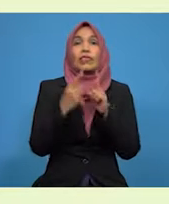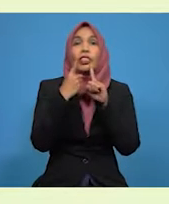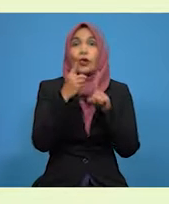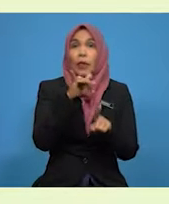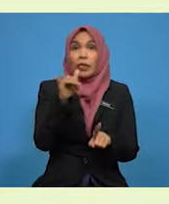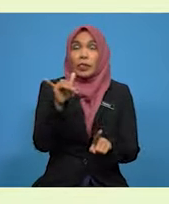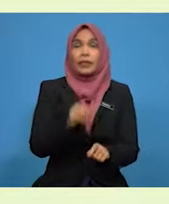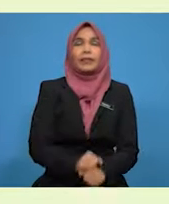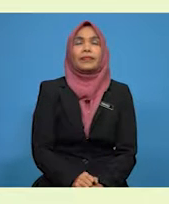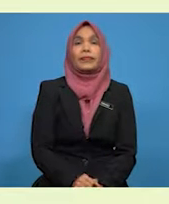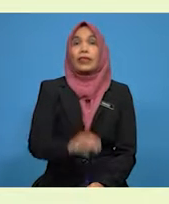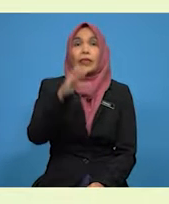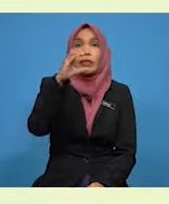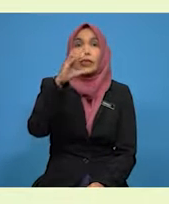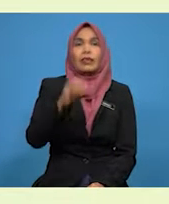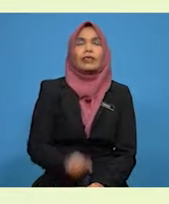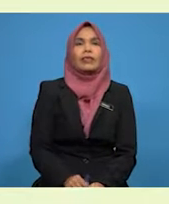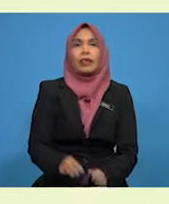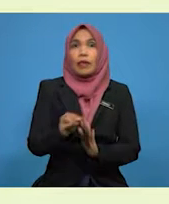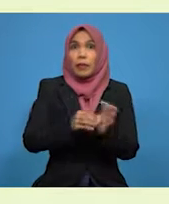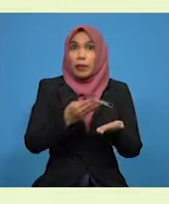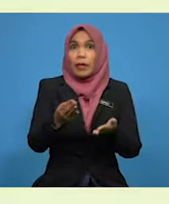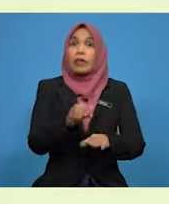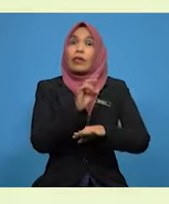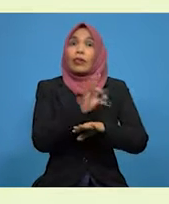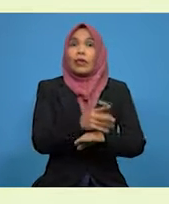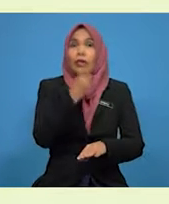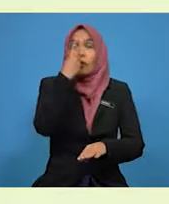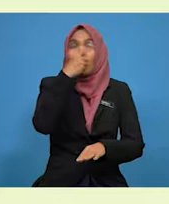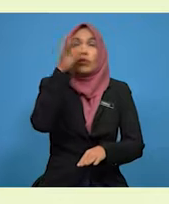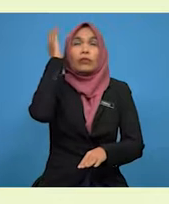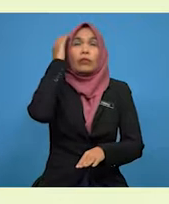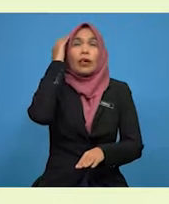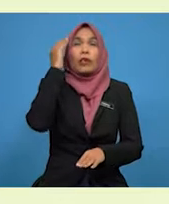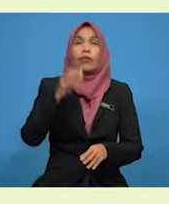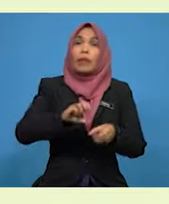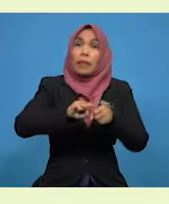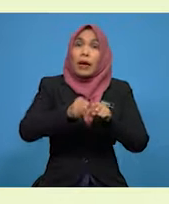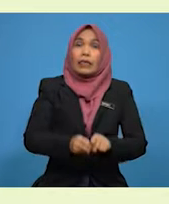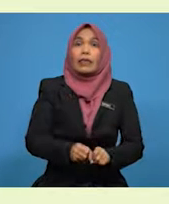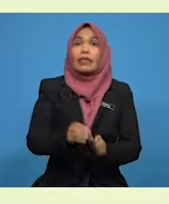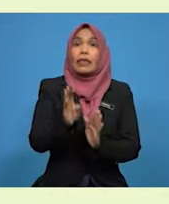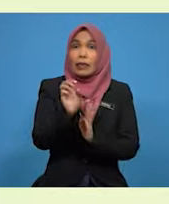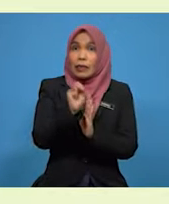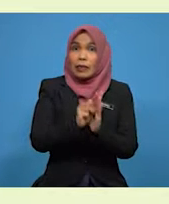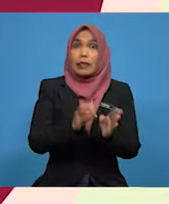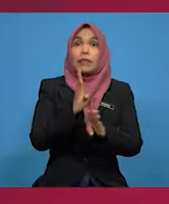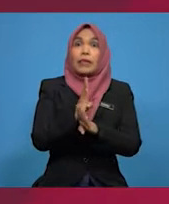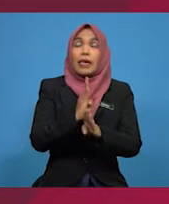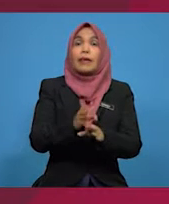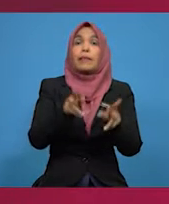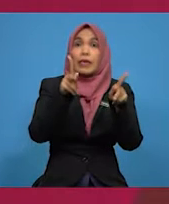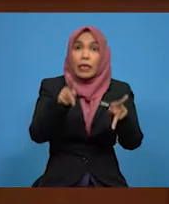Jawapannya adalah C. Memberi kaunseling untuk mengetahui masalah sebenar pekerja.